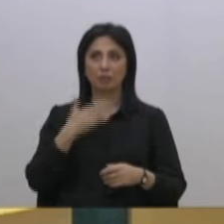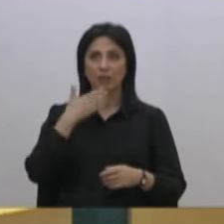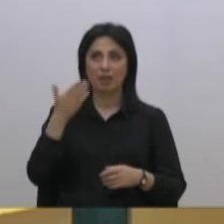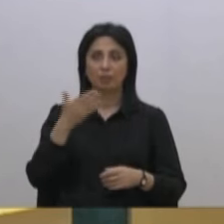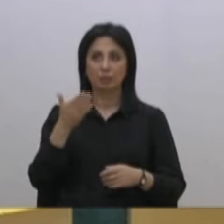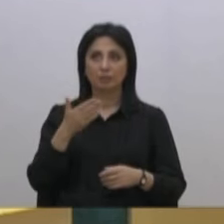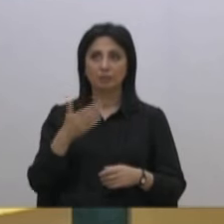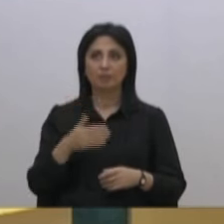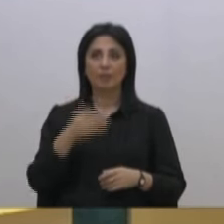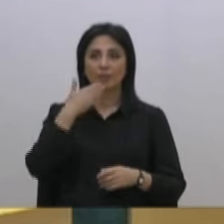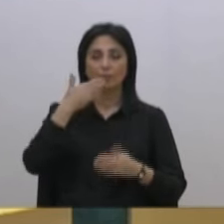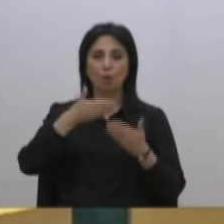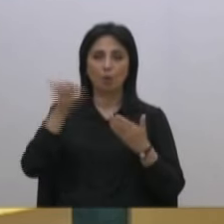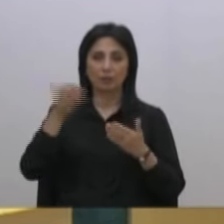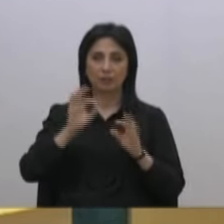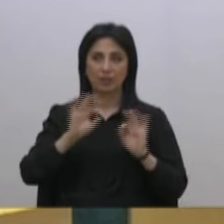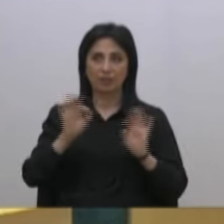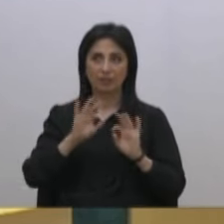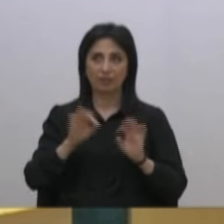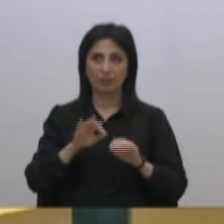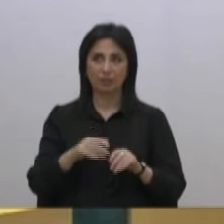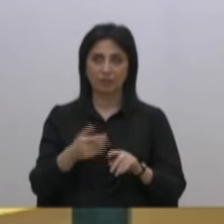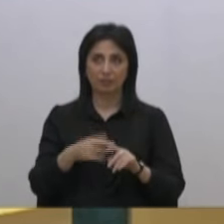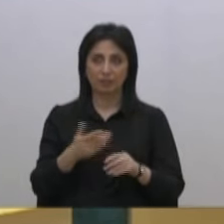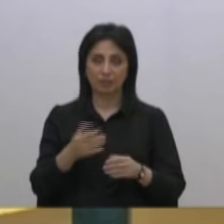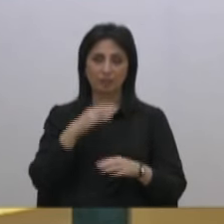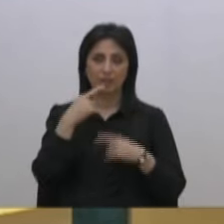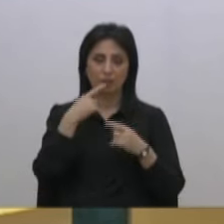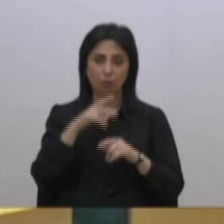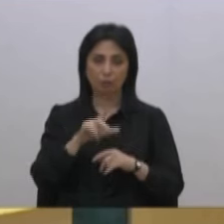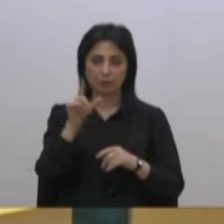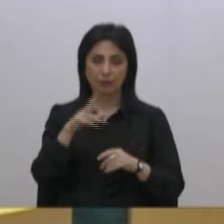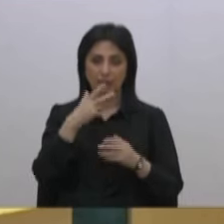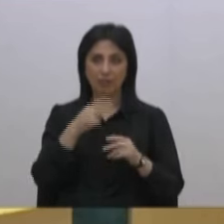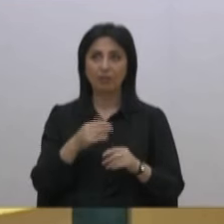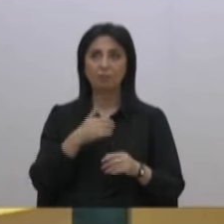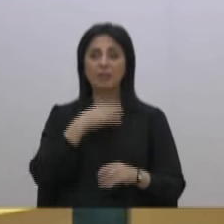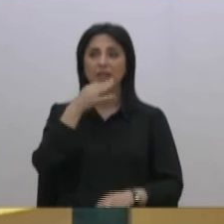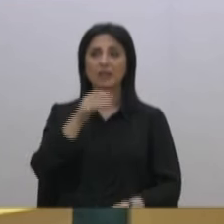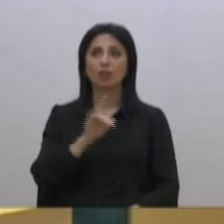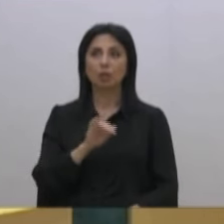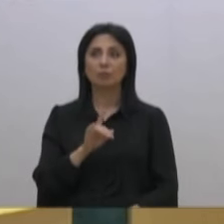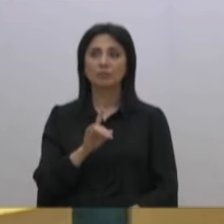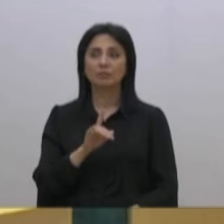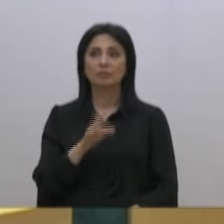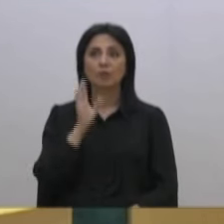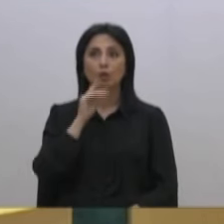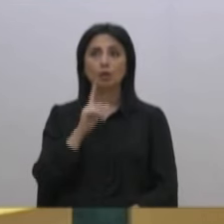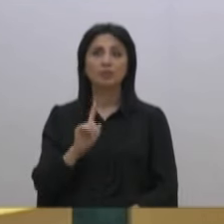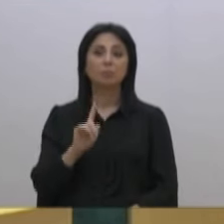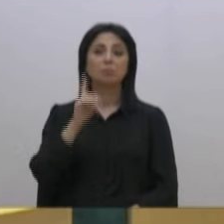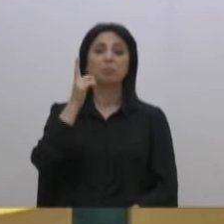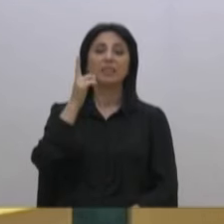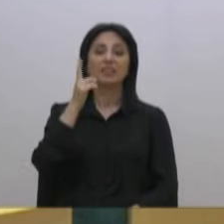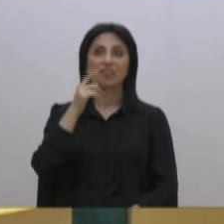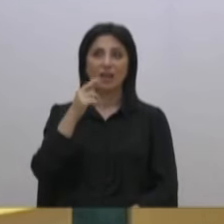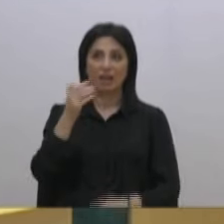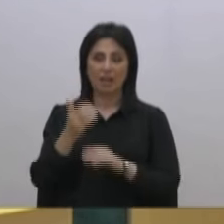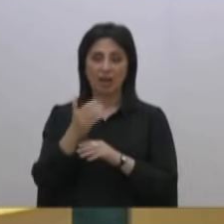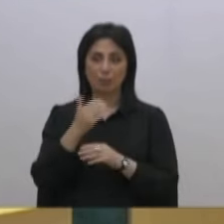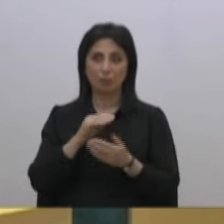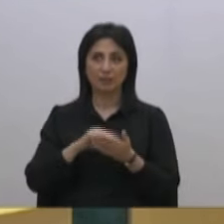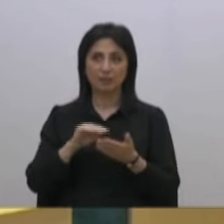გამოსვლა, მოხსენება, მე მგონი დაახლოებით 1:30 საუბრობდი და მინდა გითხრათ, რომ როდესაც პირვანდელი ვერსია